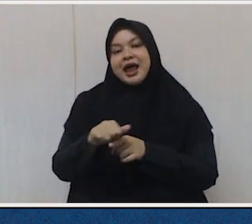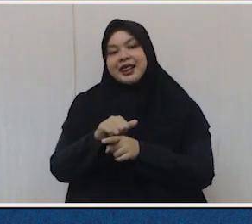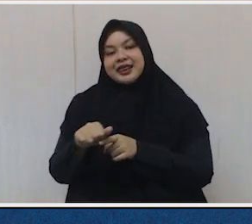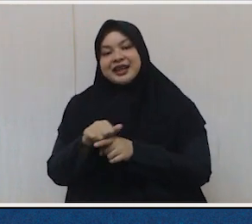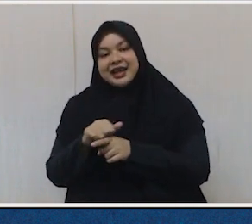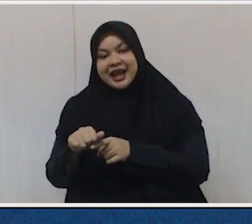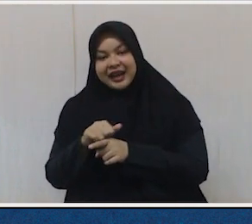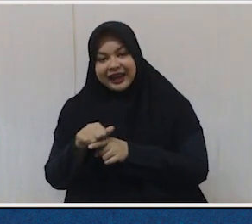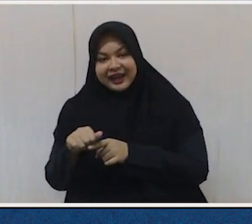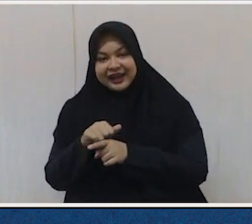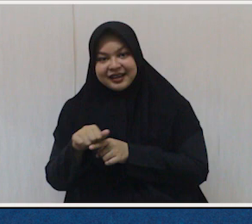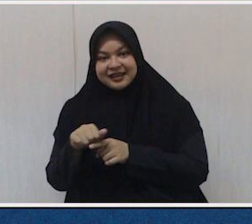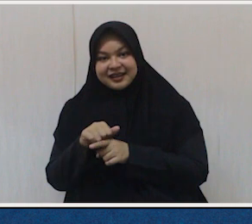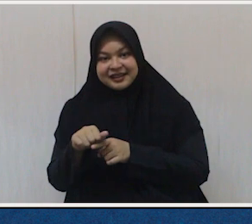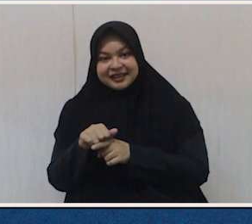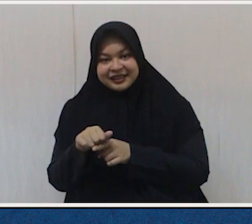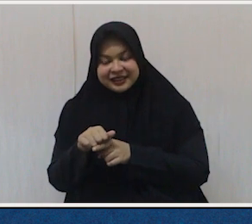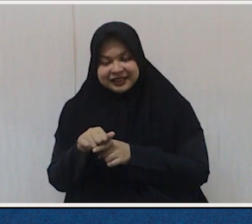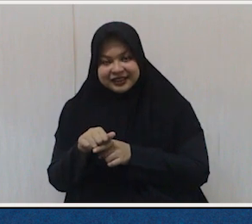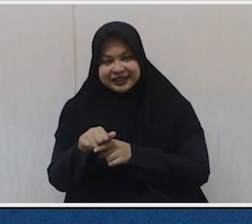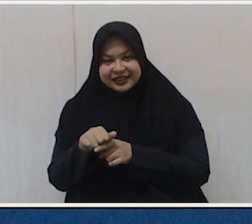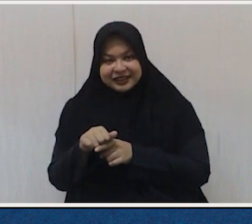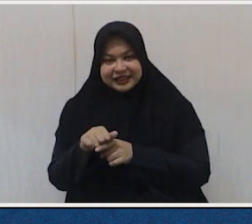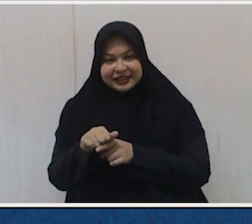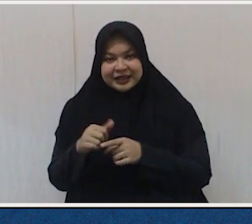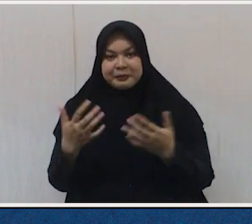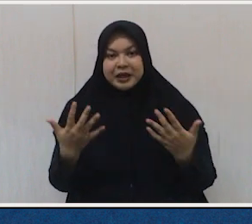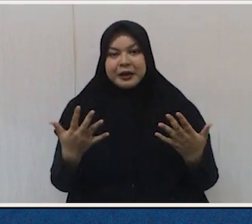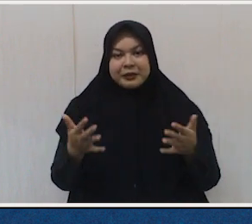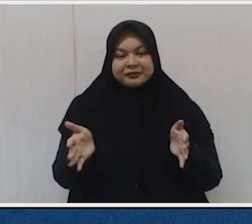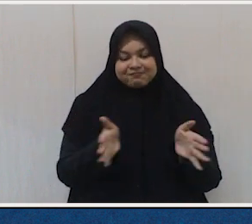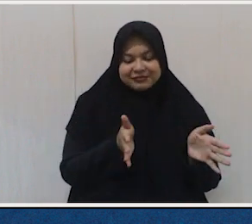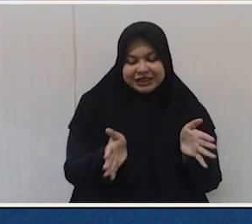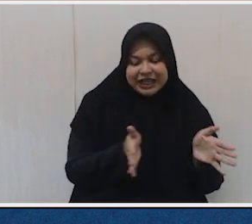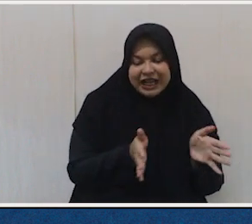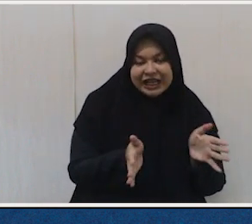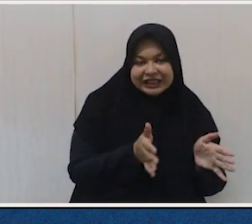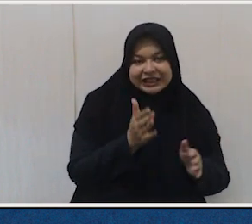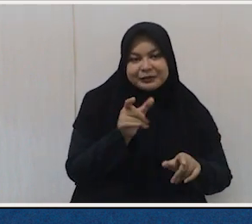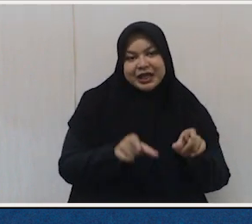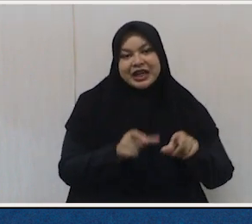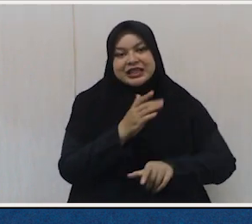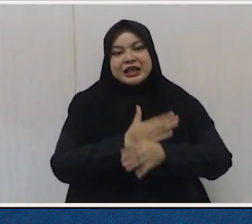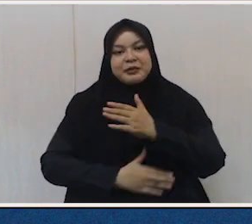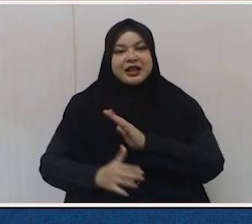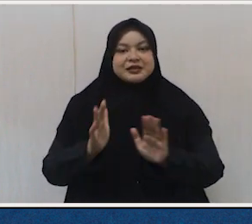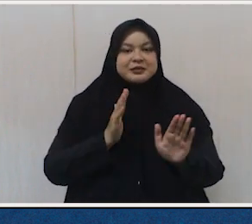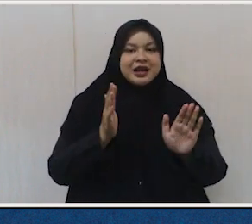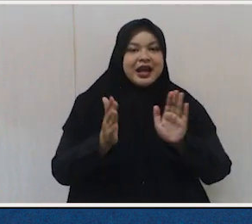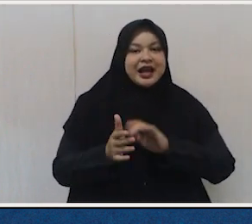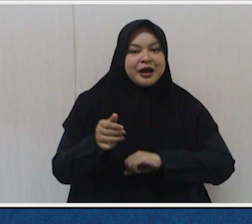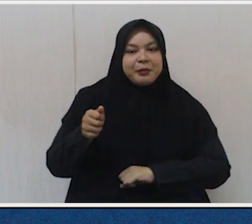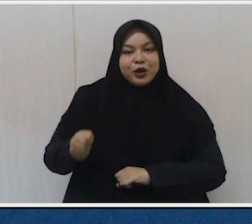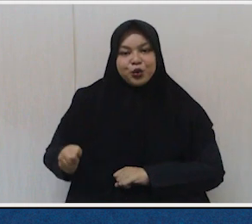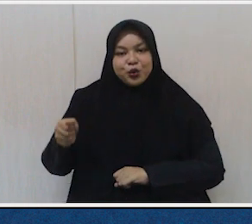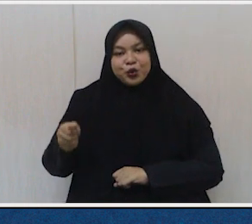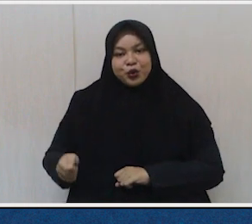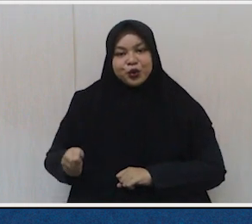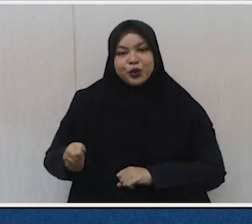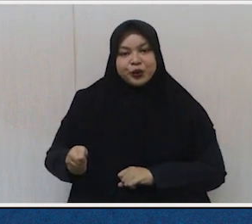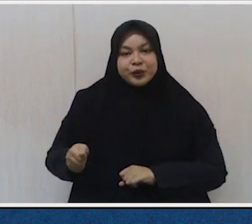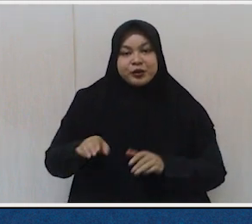pelatihan yang ee apa pelatihan Bagaimana menangani disabilitas berhadapan dengan hukum begitu betul jadi